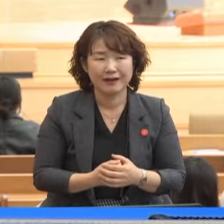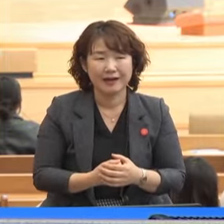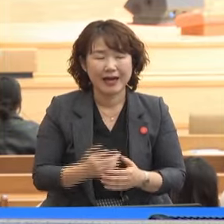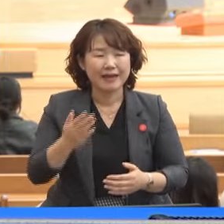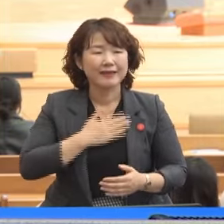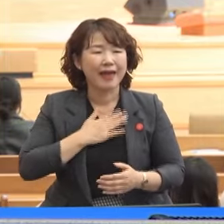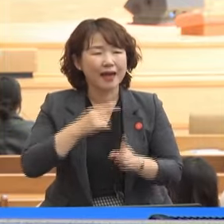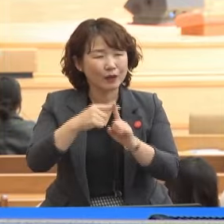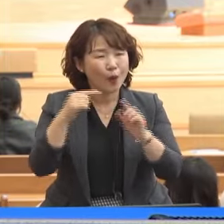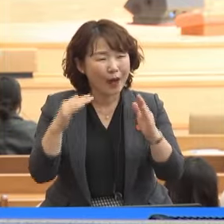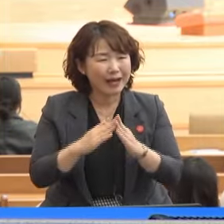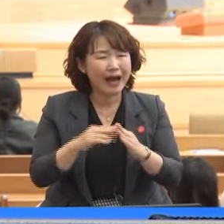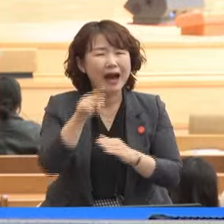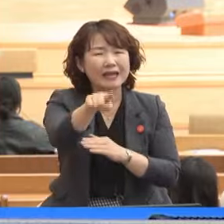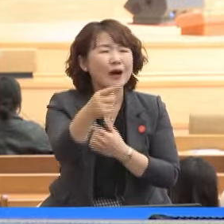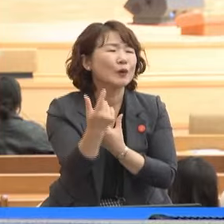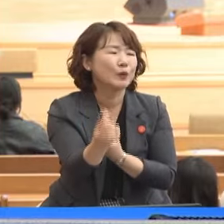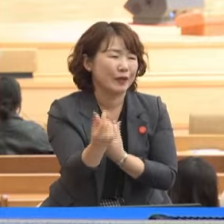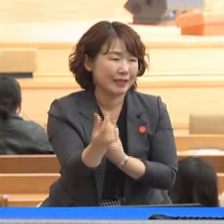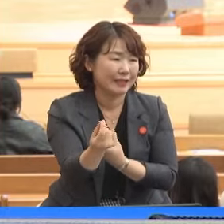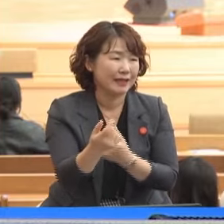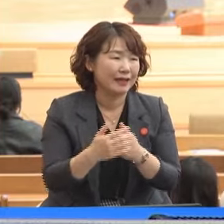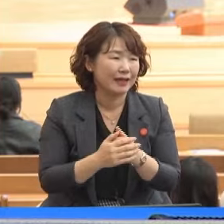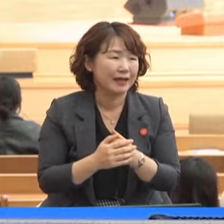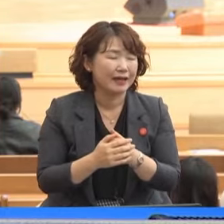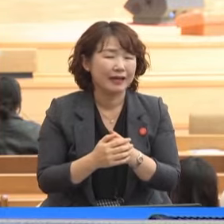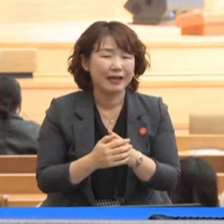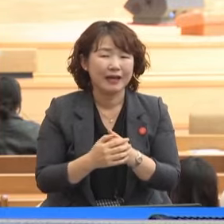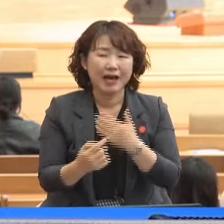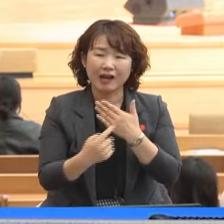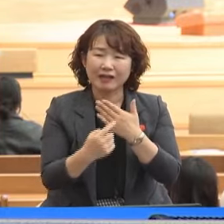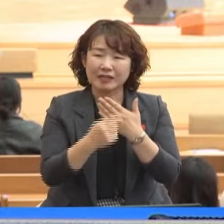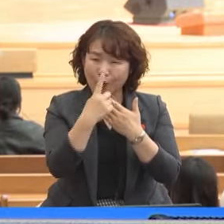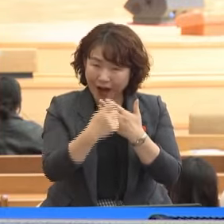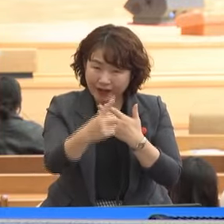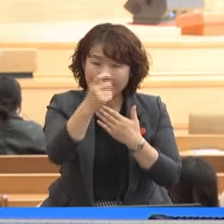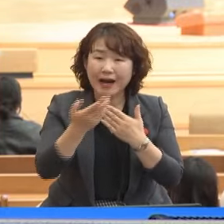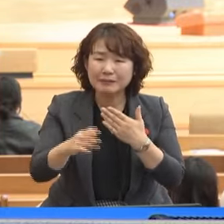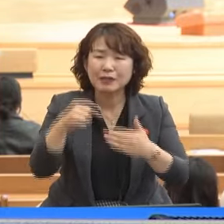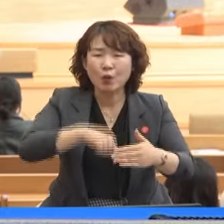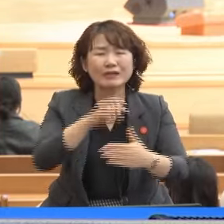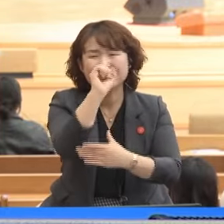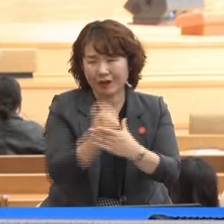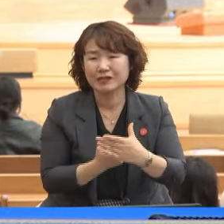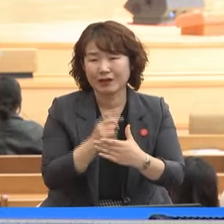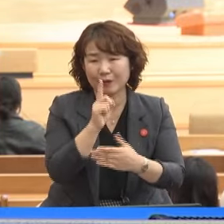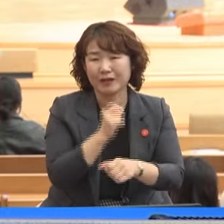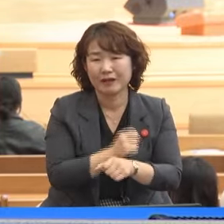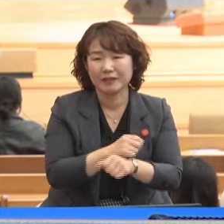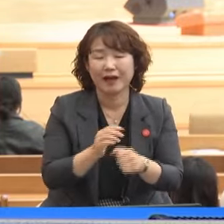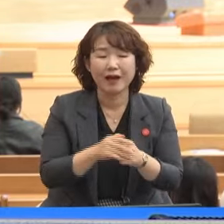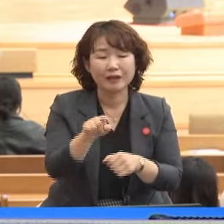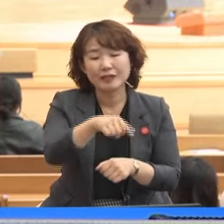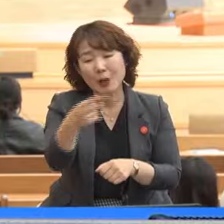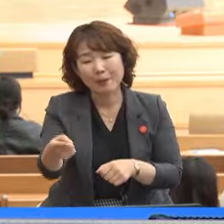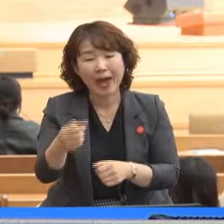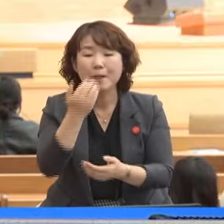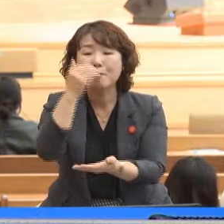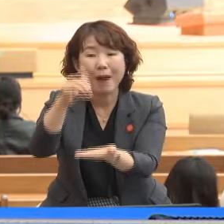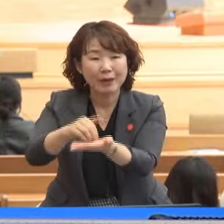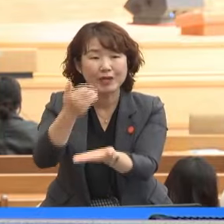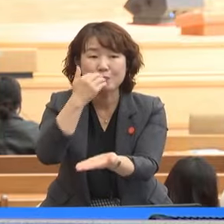교회가 바로 저런 모습이야. 그리고 좀 지나니까 바위가 보여. 큰 바위가 보여. 하나님이 다시